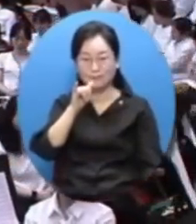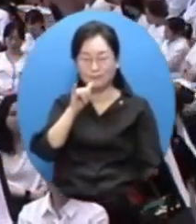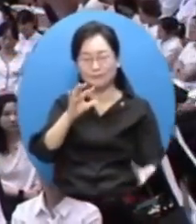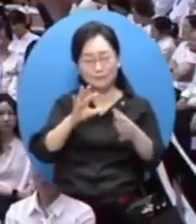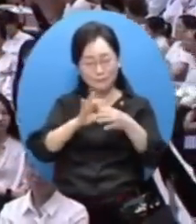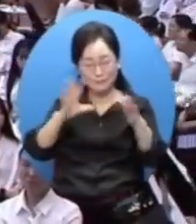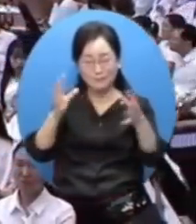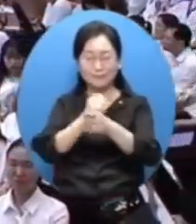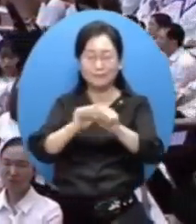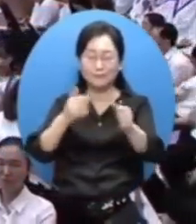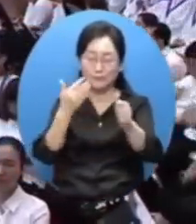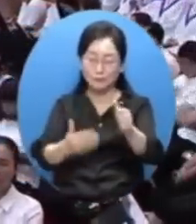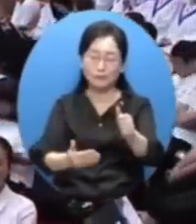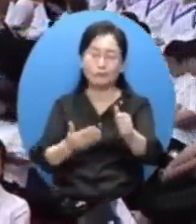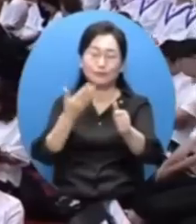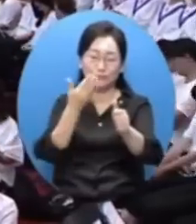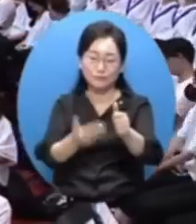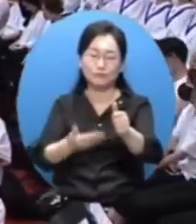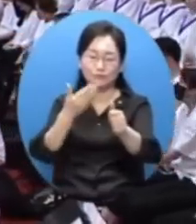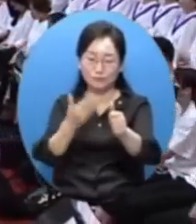용서하고 또 품어주고 또 품어줍니다.